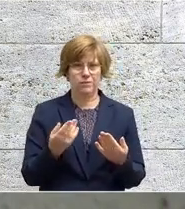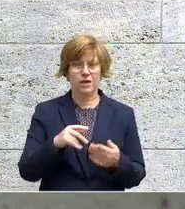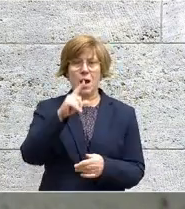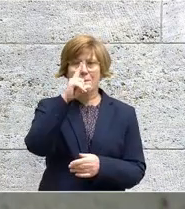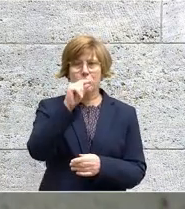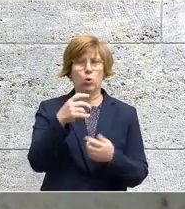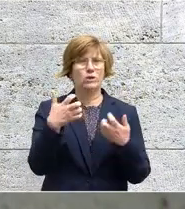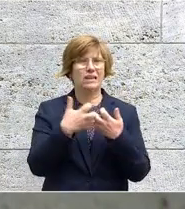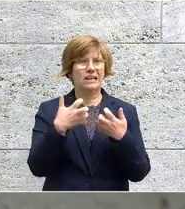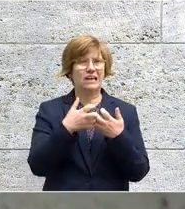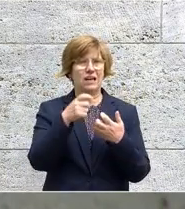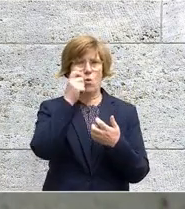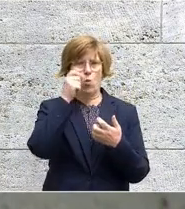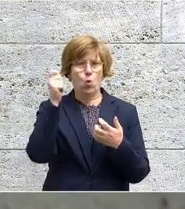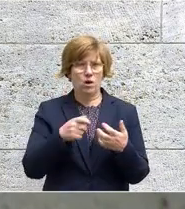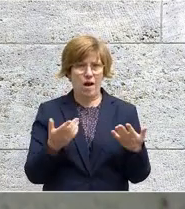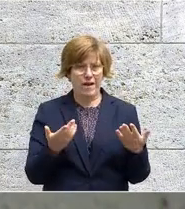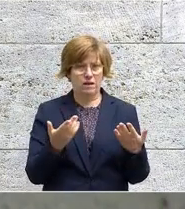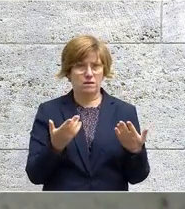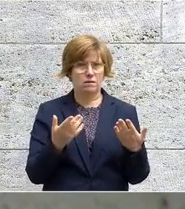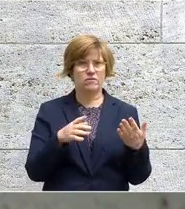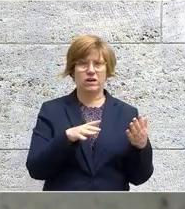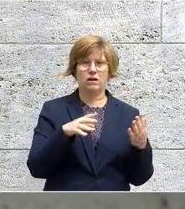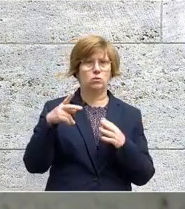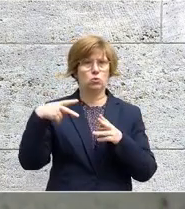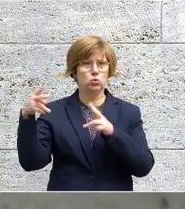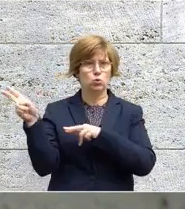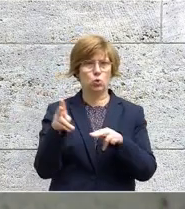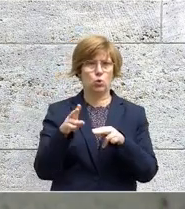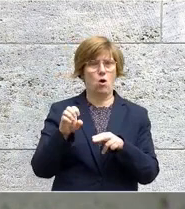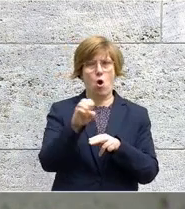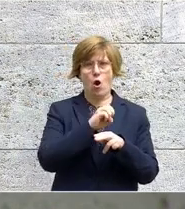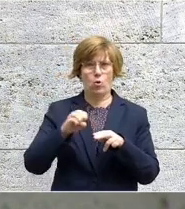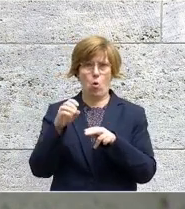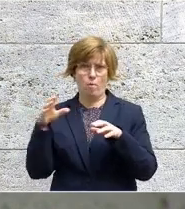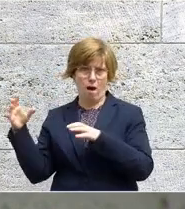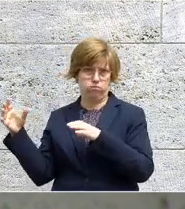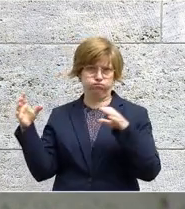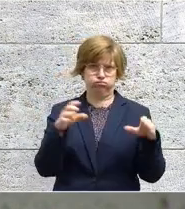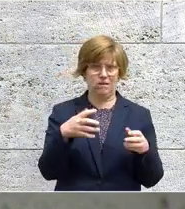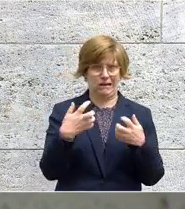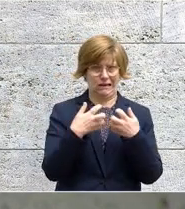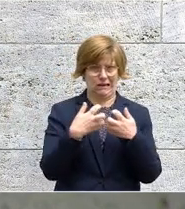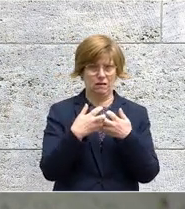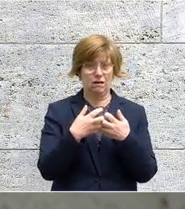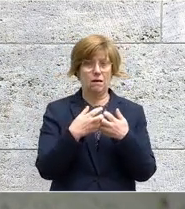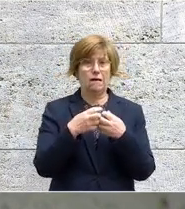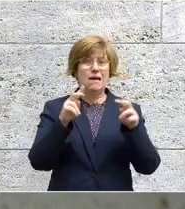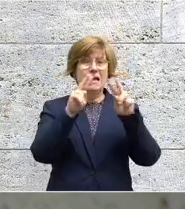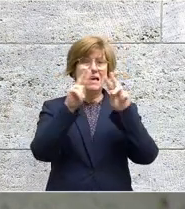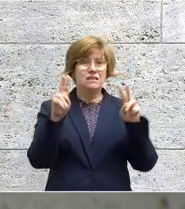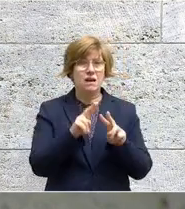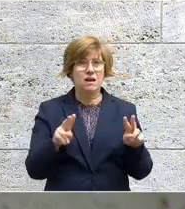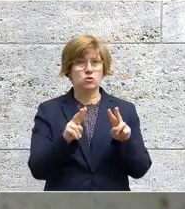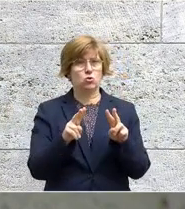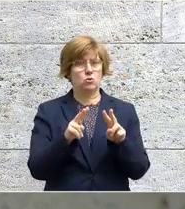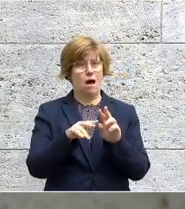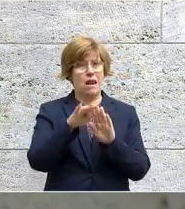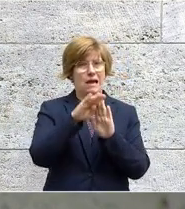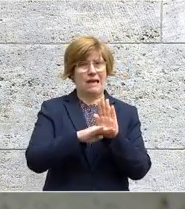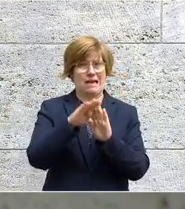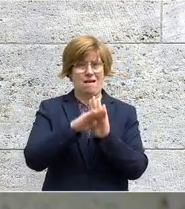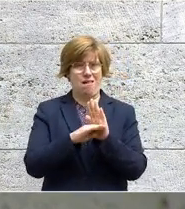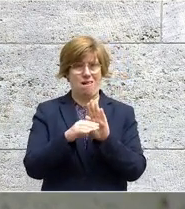Putin hat den Krieg über die Ukraine zurück nach Europa gebracht. Er hat die internationale regelbasierte Ordnung auf eine